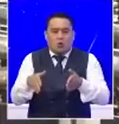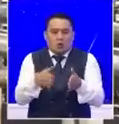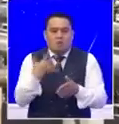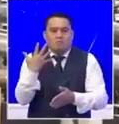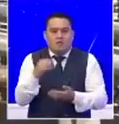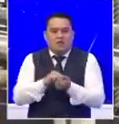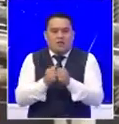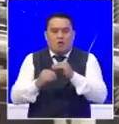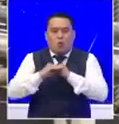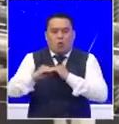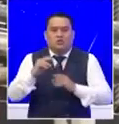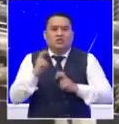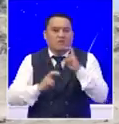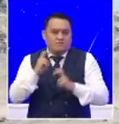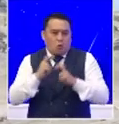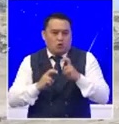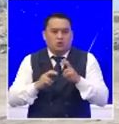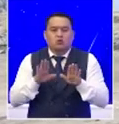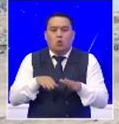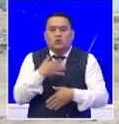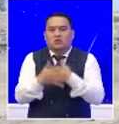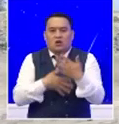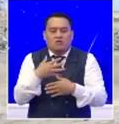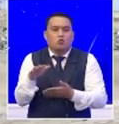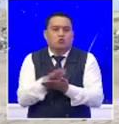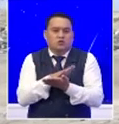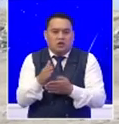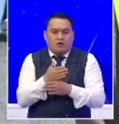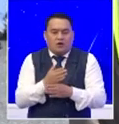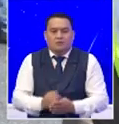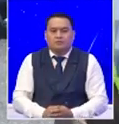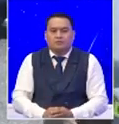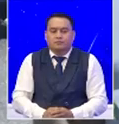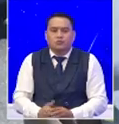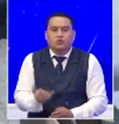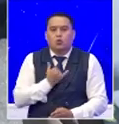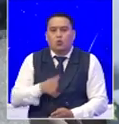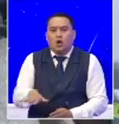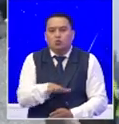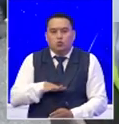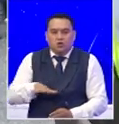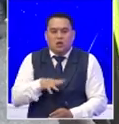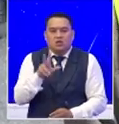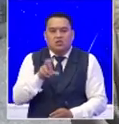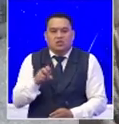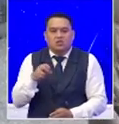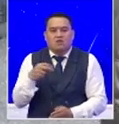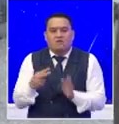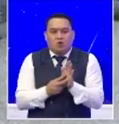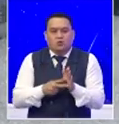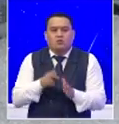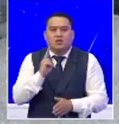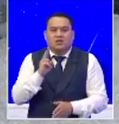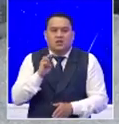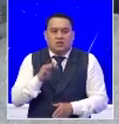5 асфальтобетонных заводов и столько же дробильно-сортировочных установок. У нас участок состоит 38 километров, из